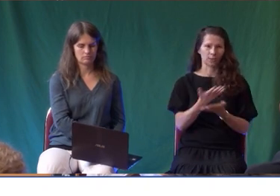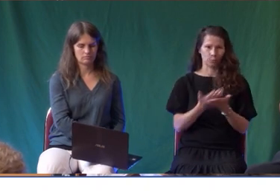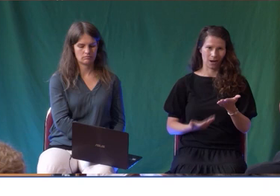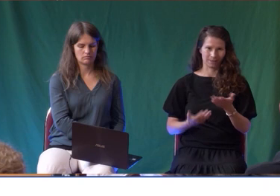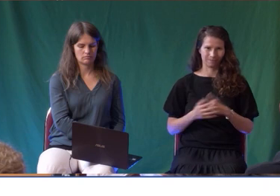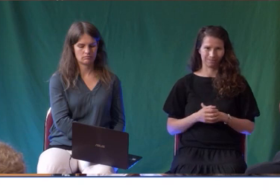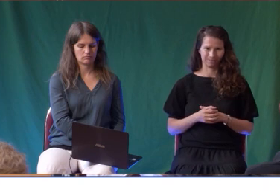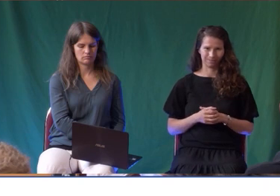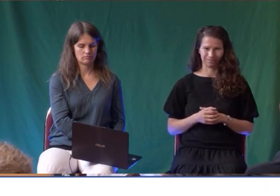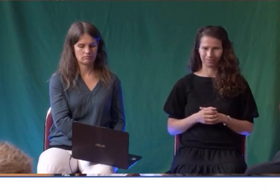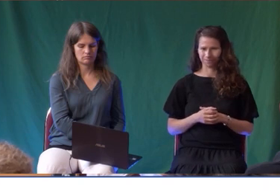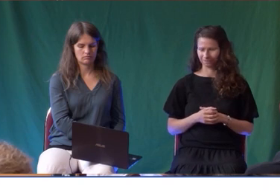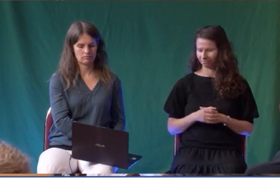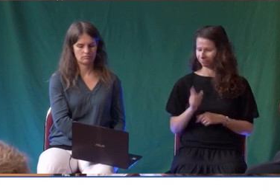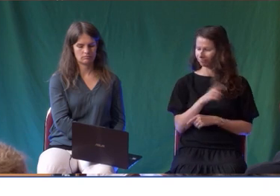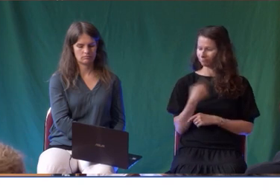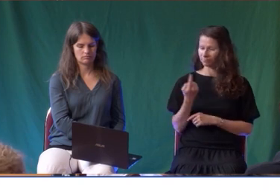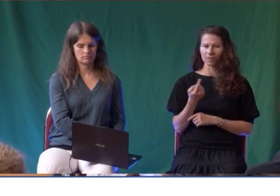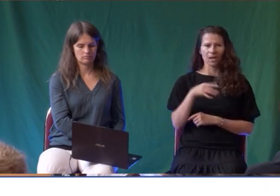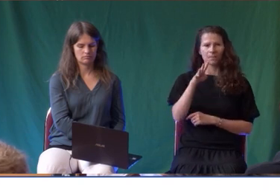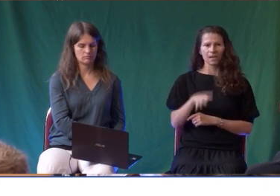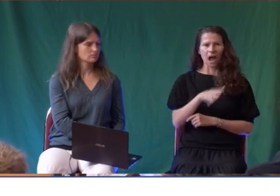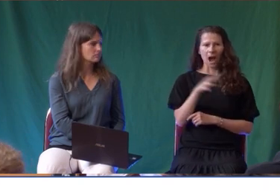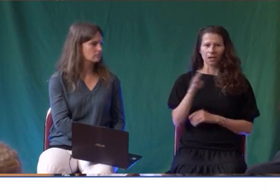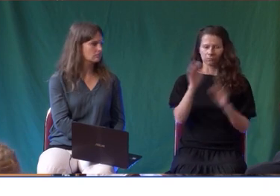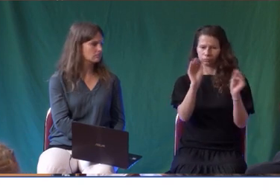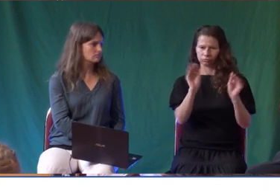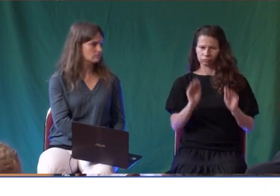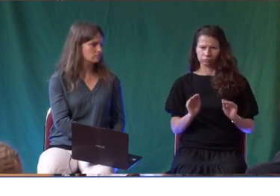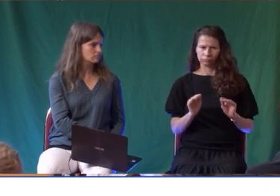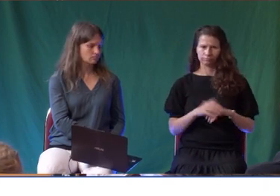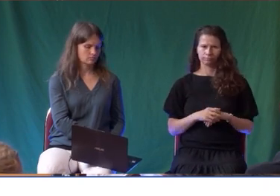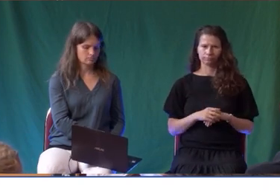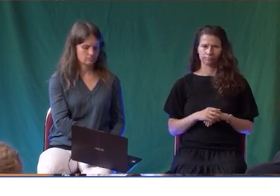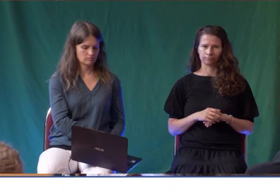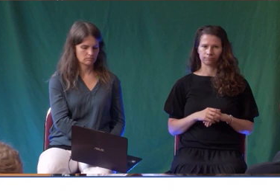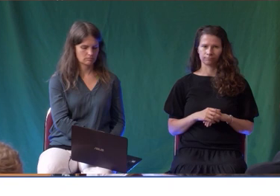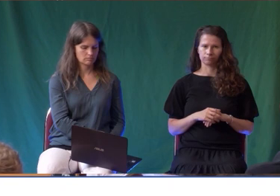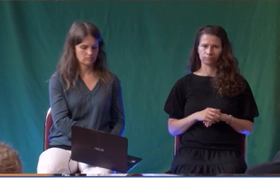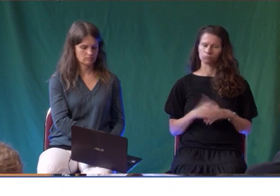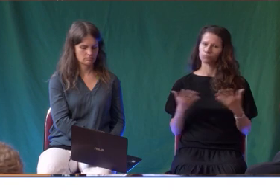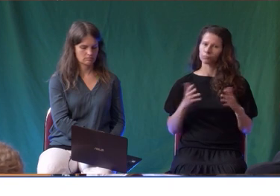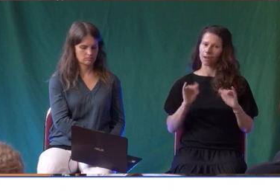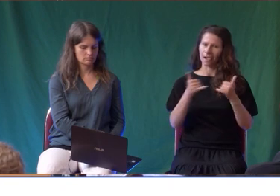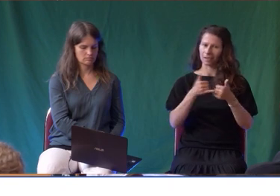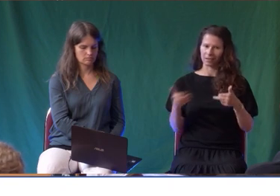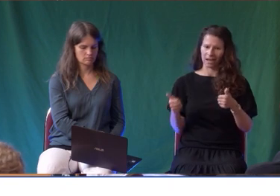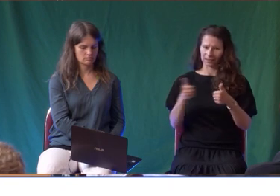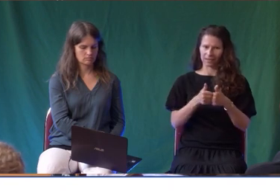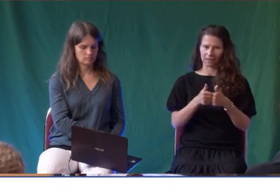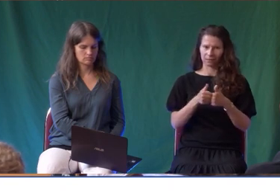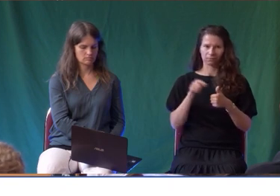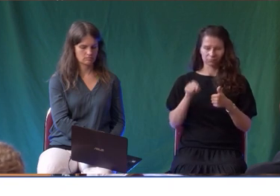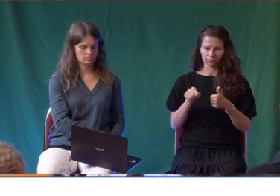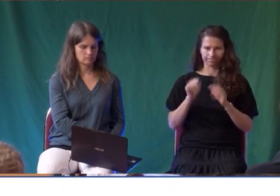wir haben einen Plan aufgeschrieben wie man elternassistenz ausbilden